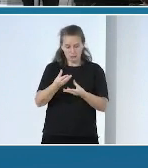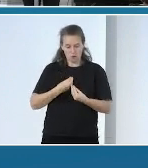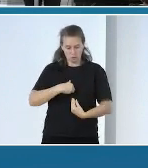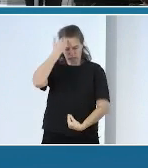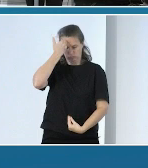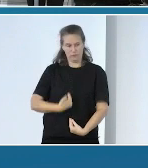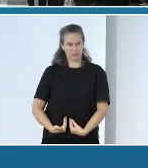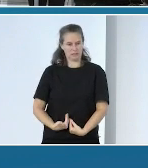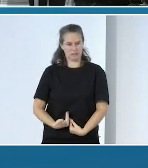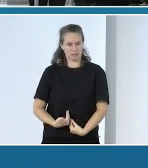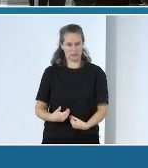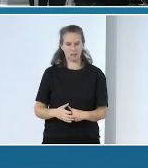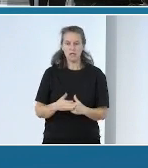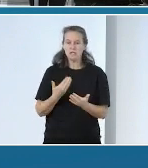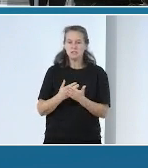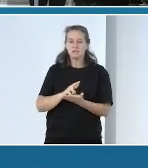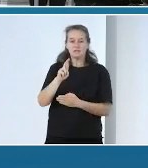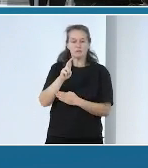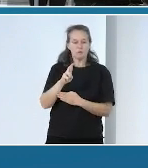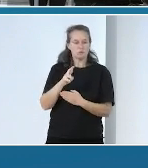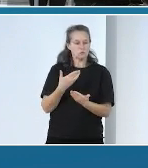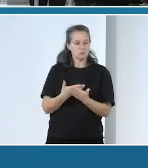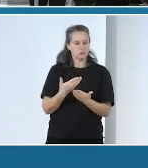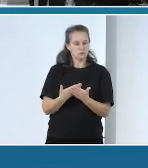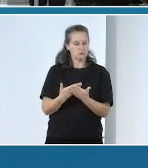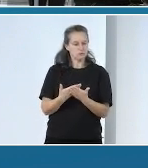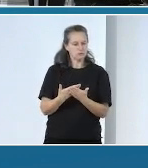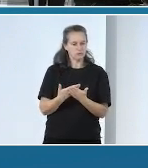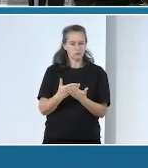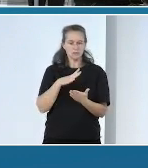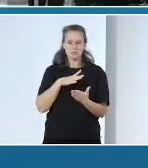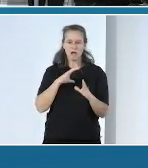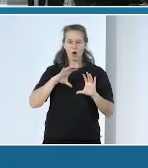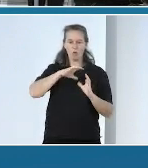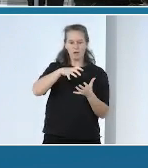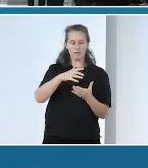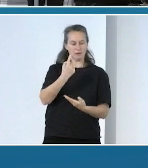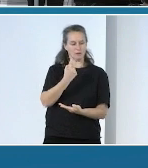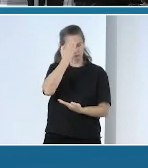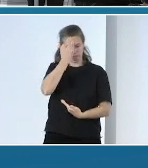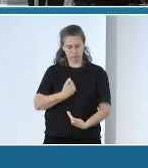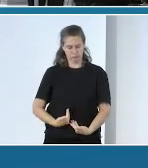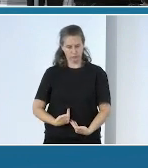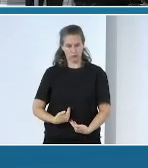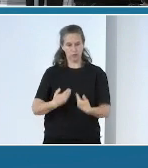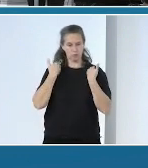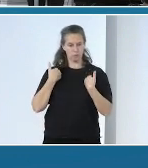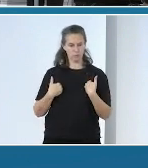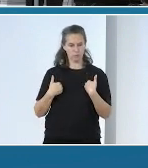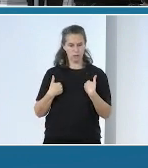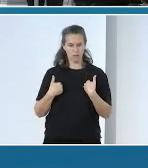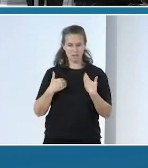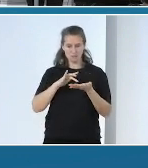verticalité. Ce référentiel, donc, est le référentiel gravitaire, le référentiel égocentré, qui sont